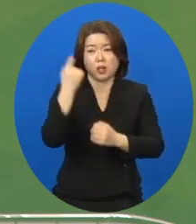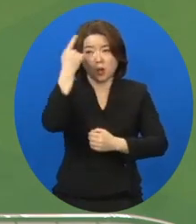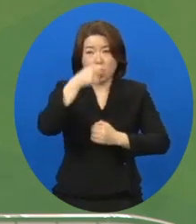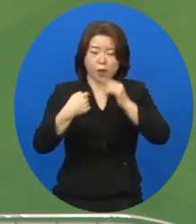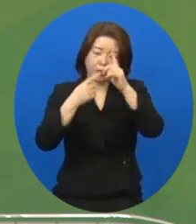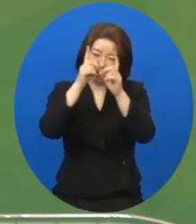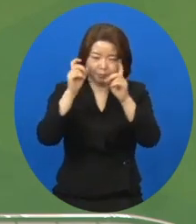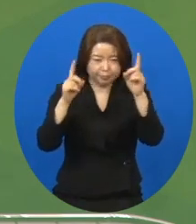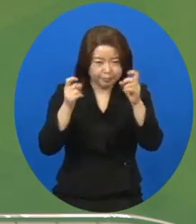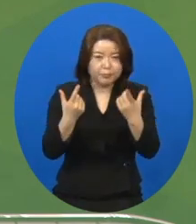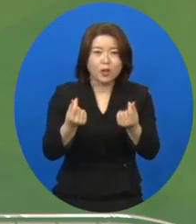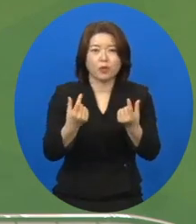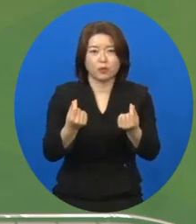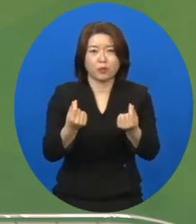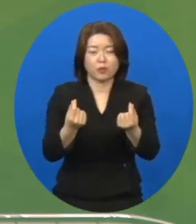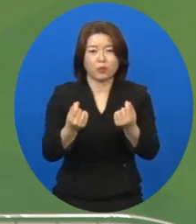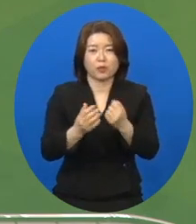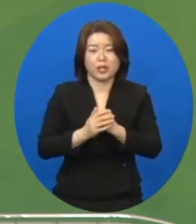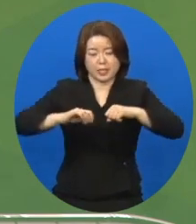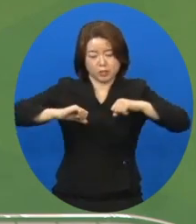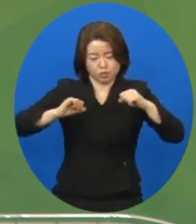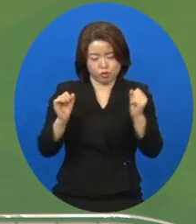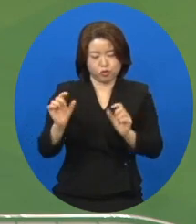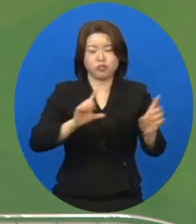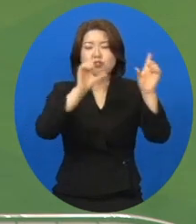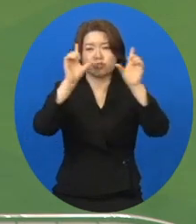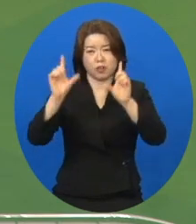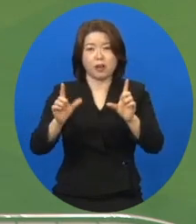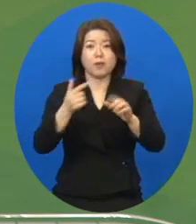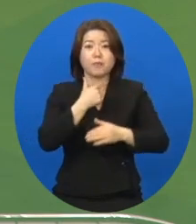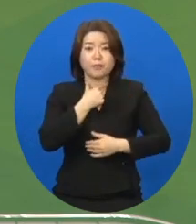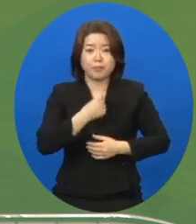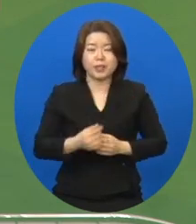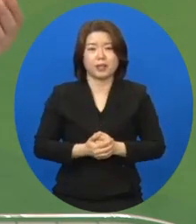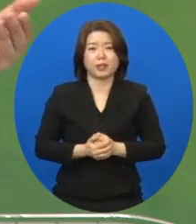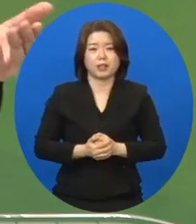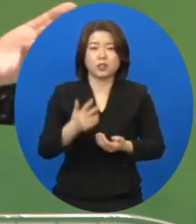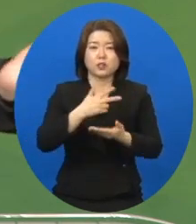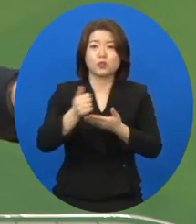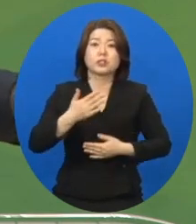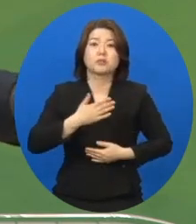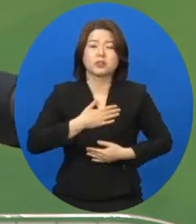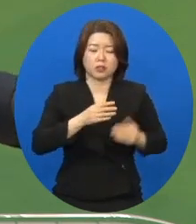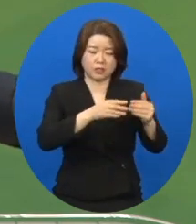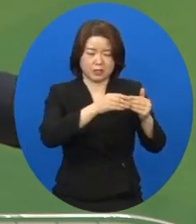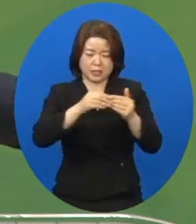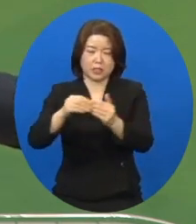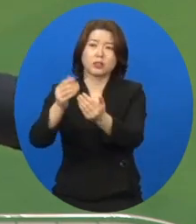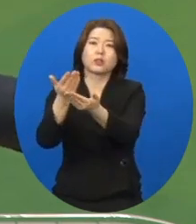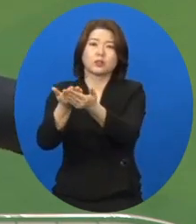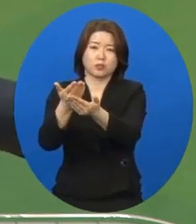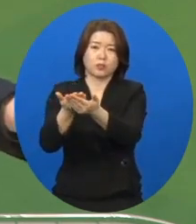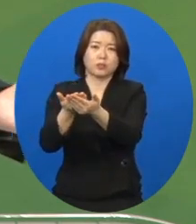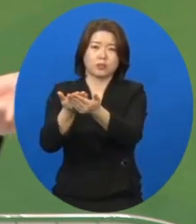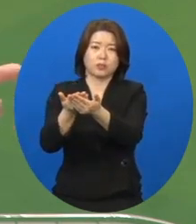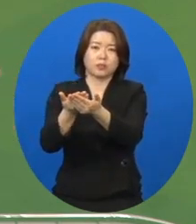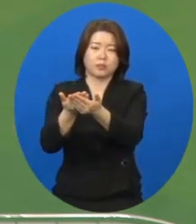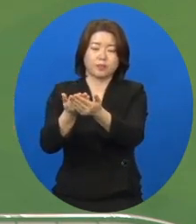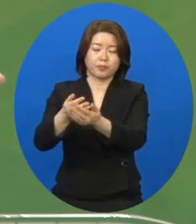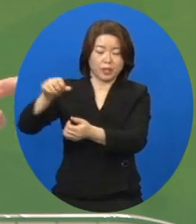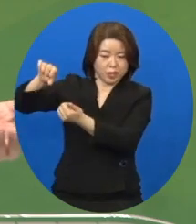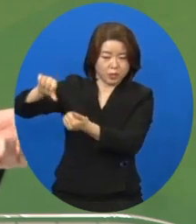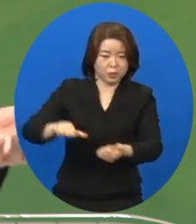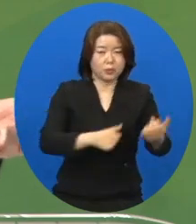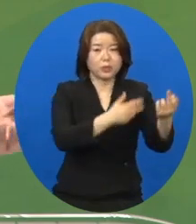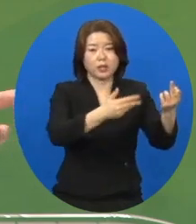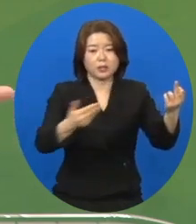표정조차도 순종의 삶을 살겠습니다. 주님, 저를 이끄소서. 요단강을